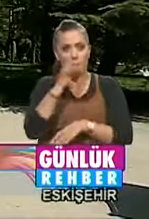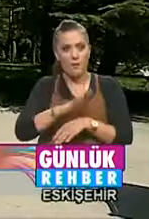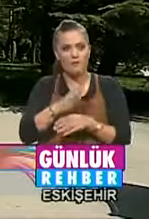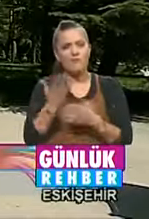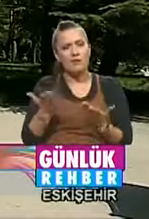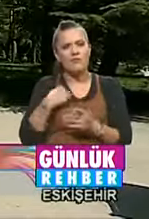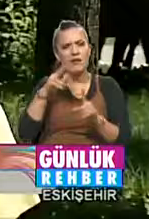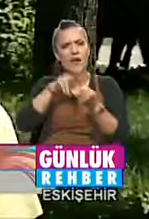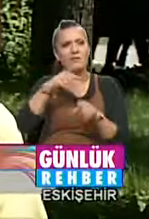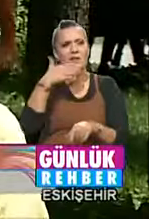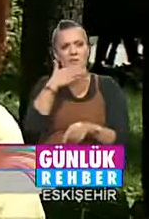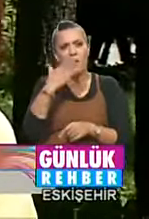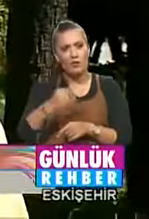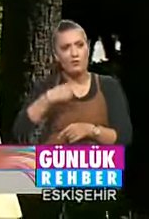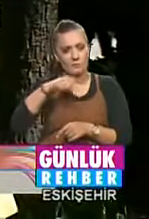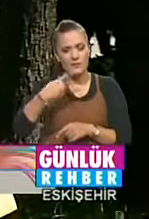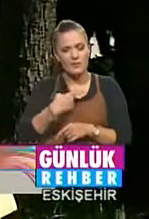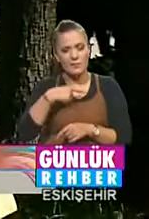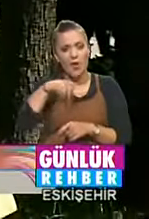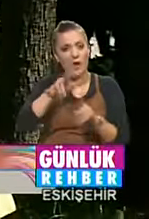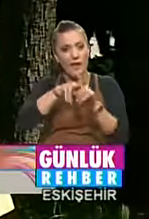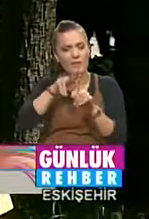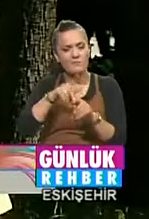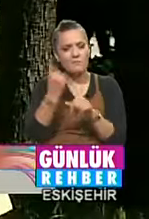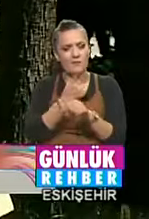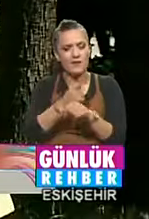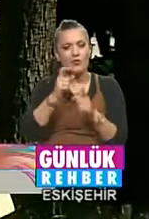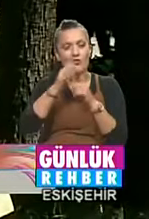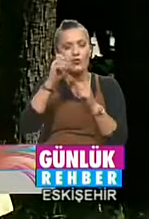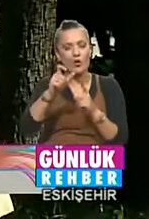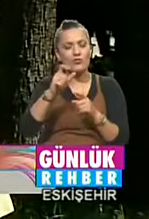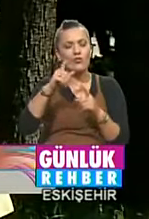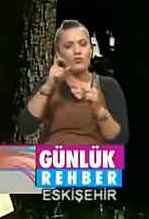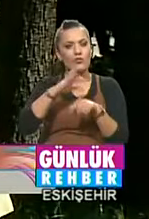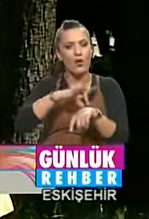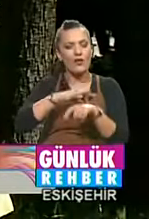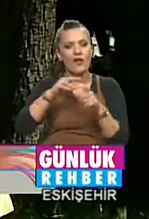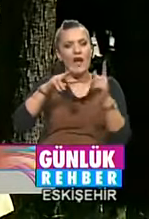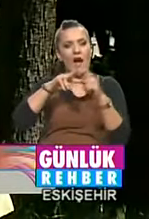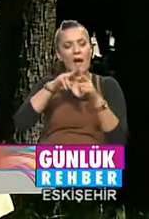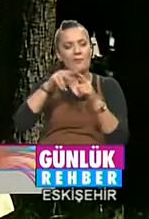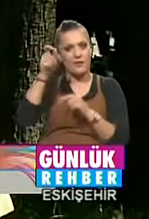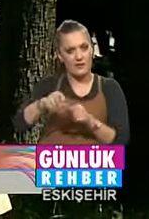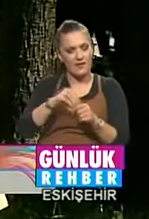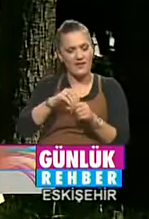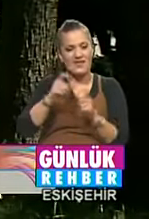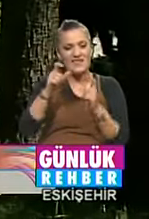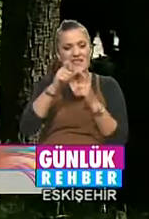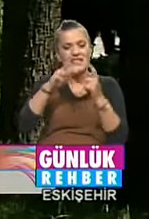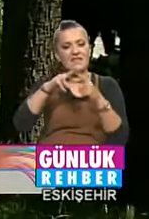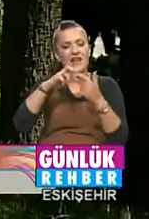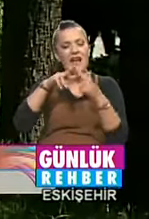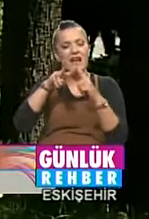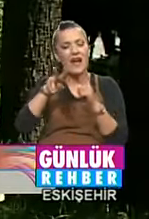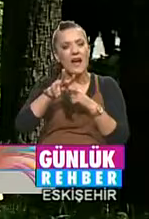Keşke katılma ihtiyacımız olsaydı bizim de. O katılımcılardan biri de işte Doçent Doktor Amina Şiliyak Yesenkoviç'ti. Saraybosna Üniversitesi Doğu Bilimleri